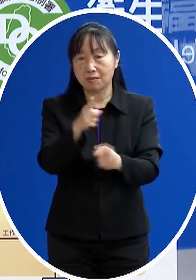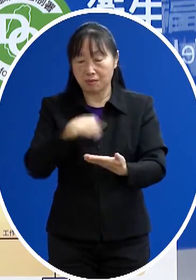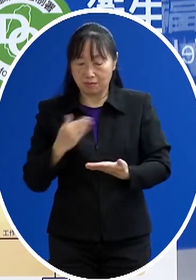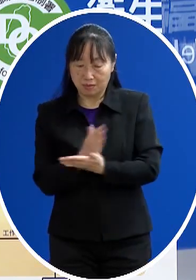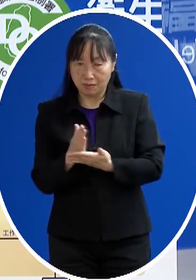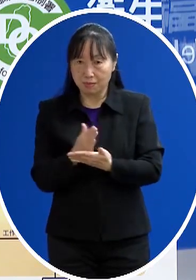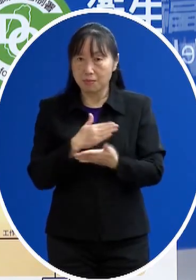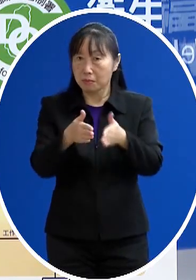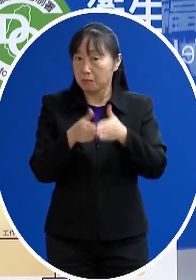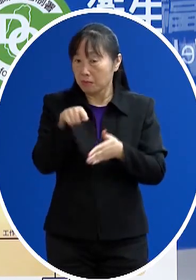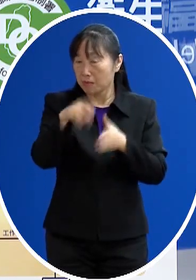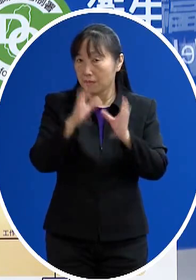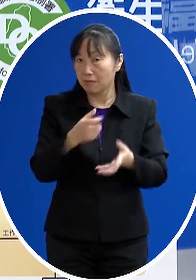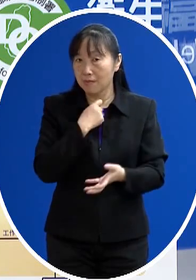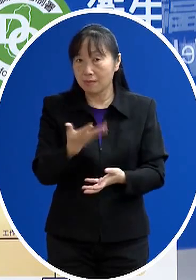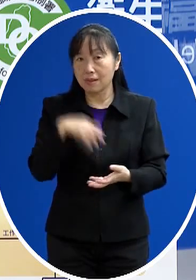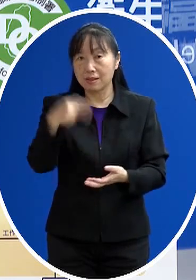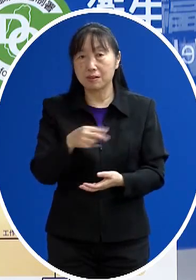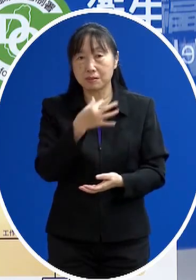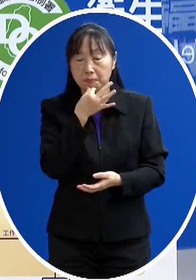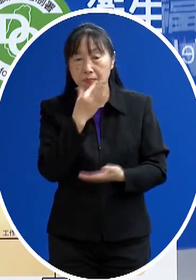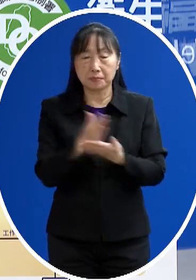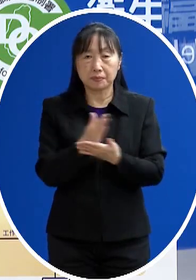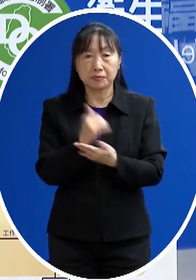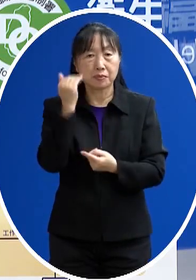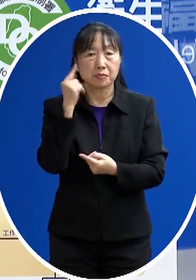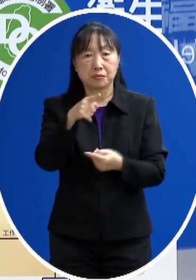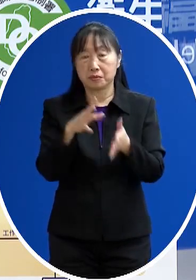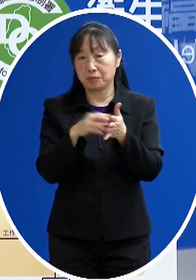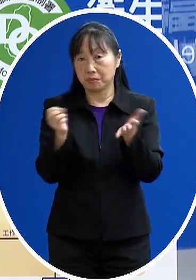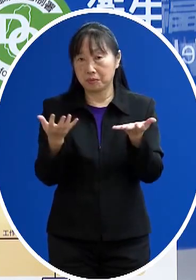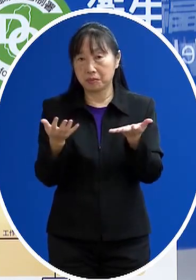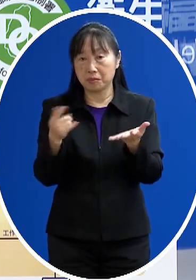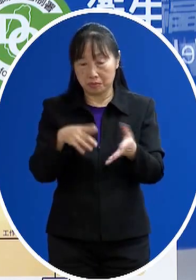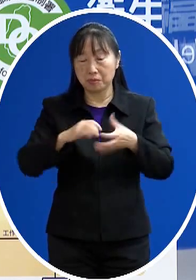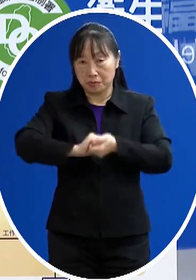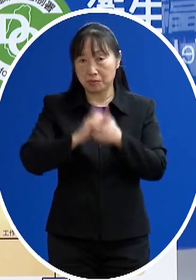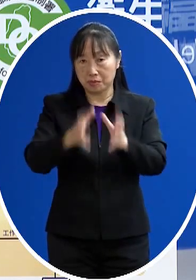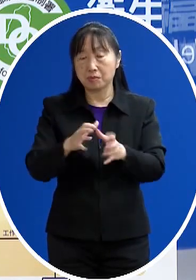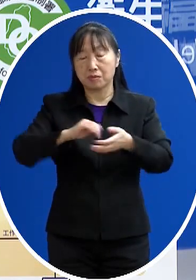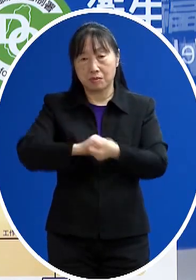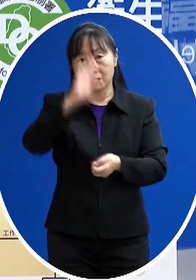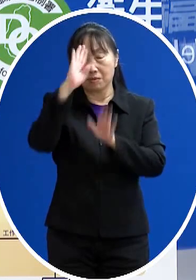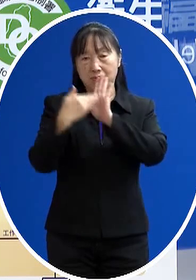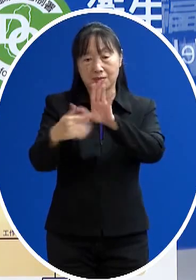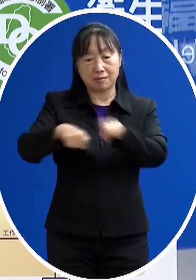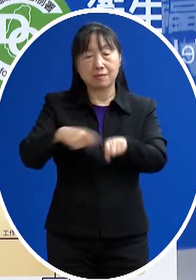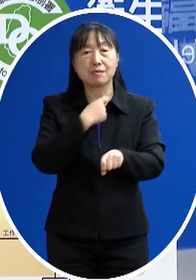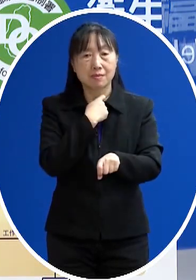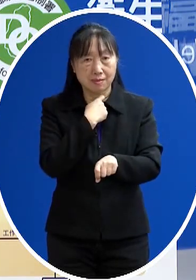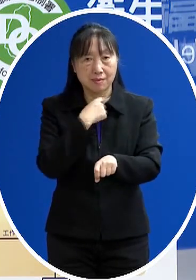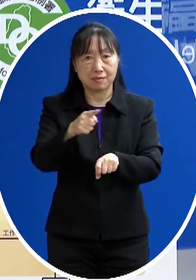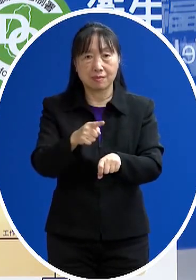性及相关风险程度。若决定主办，应订定完整的防疫应变计划，落实防疫